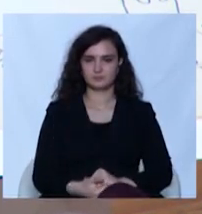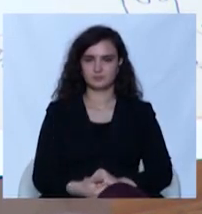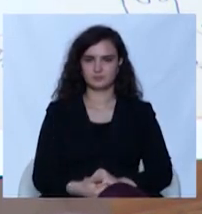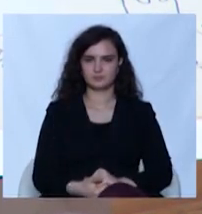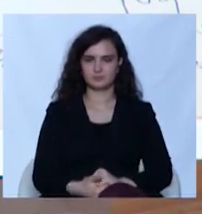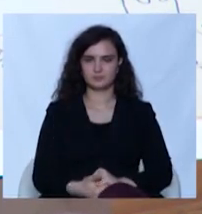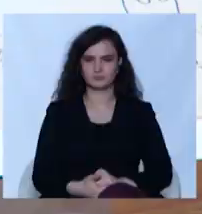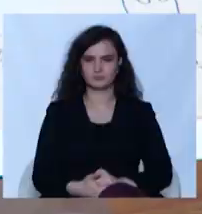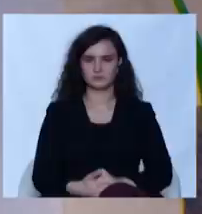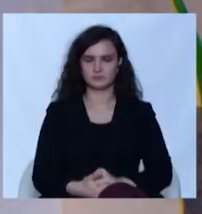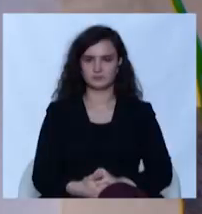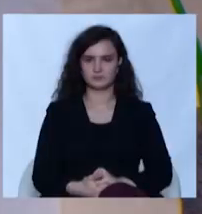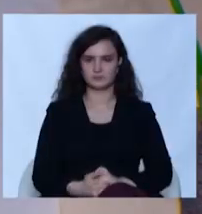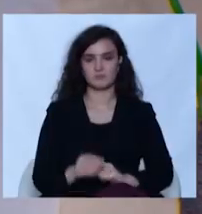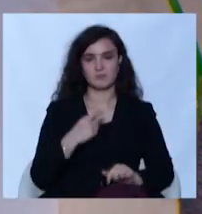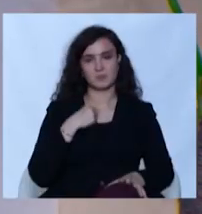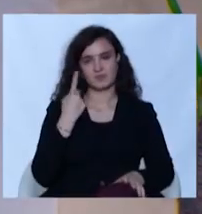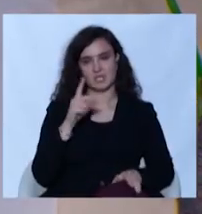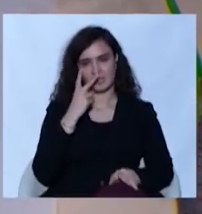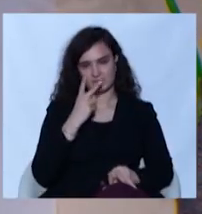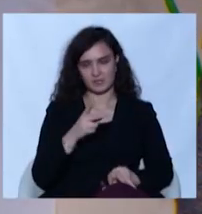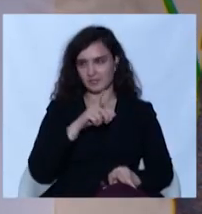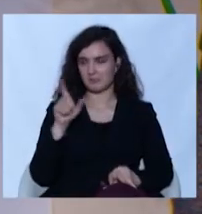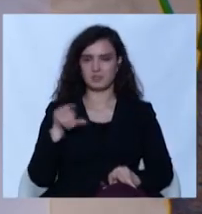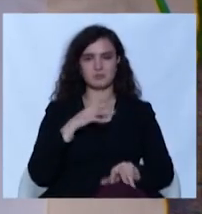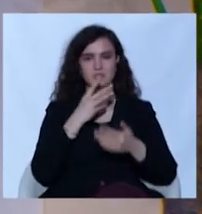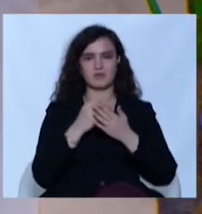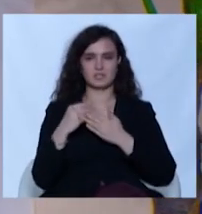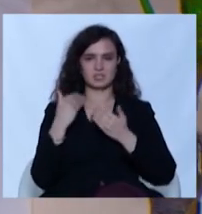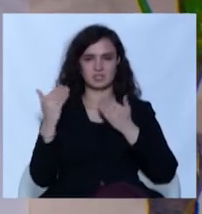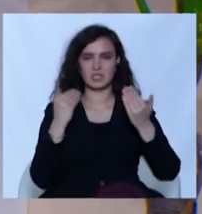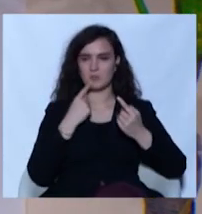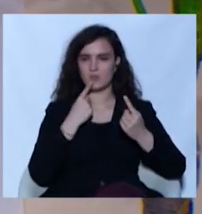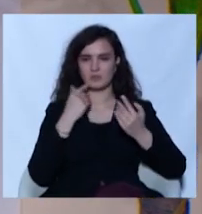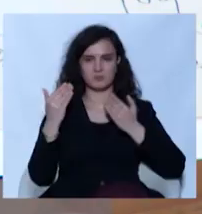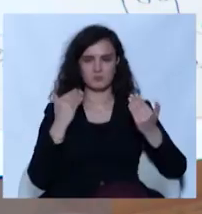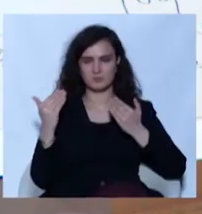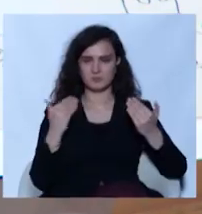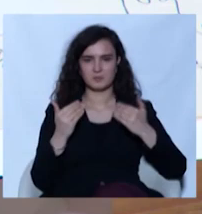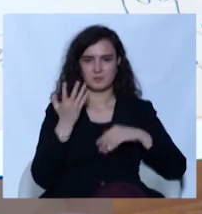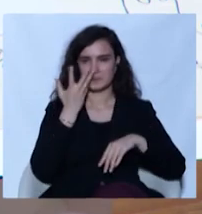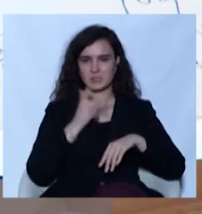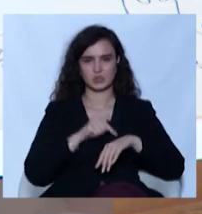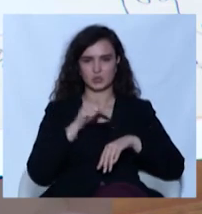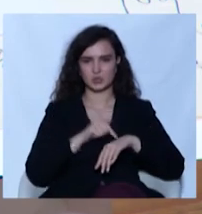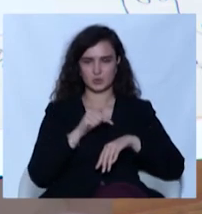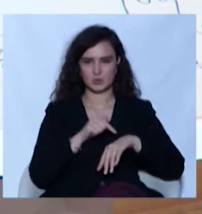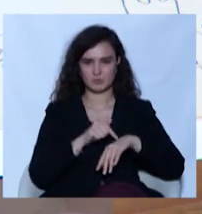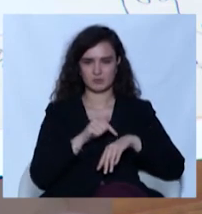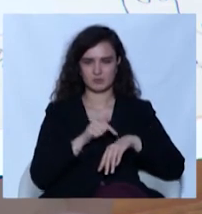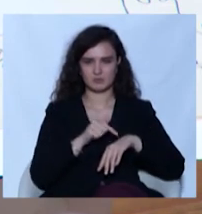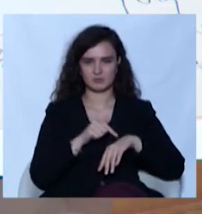მეც სხვანაირად ხედავ, თქვენ სხვანაირად. ყველა ადამიანს თავისი გემოვნება აქვს, თავისი ფერის გრძნობა აქვს.